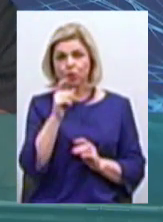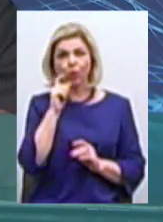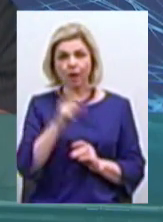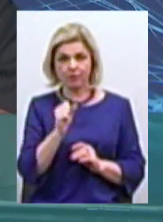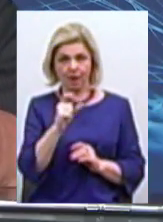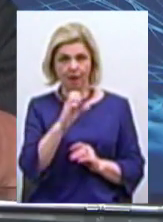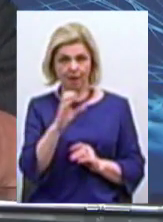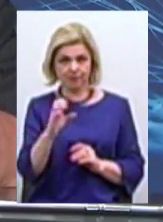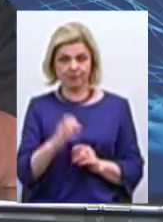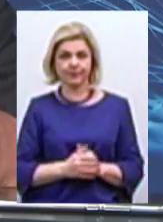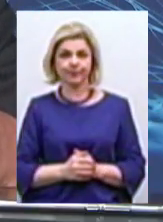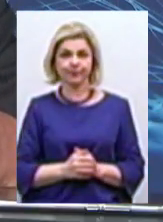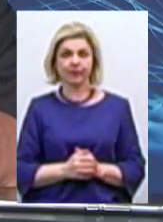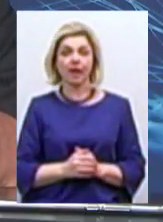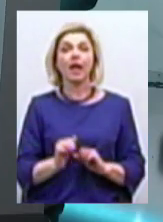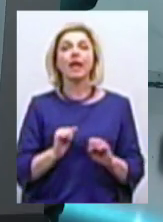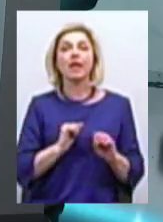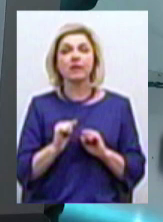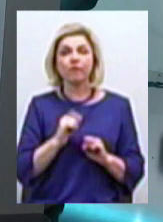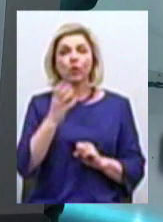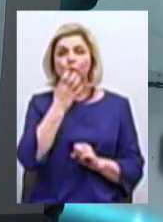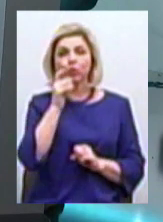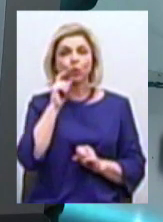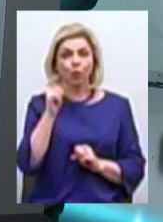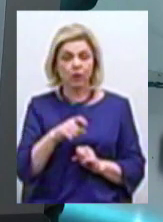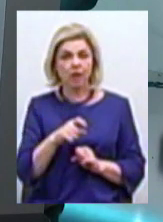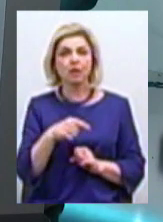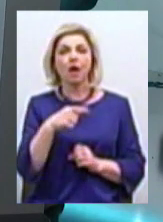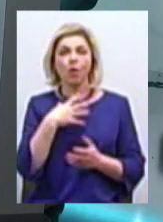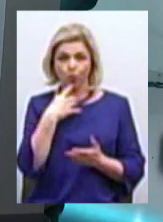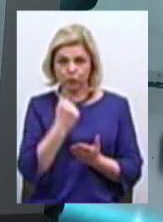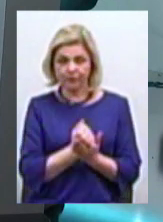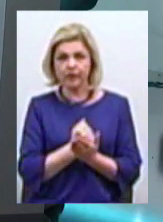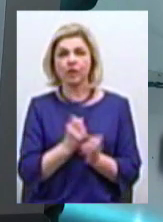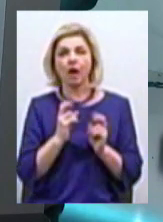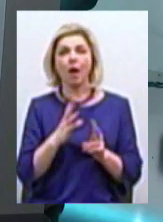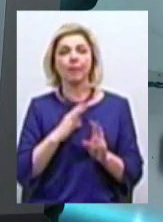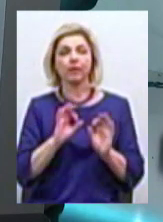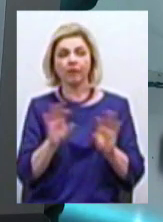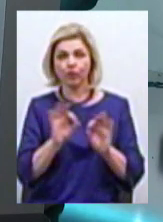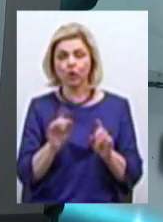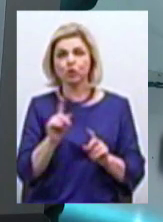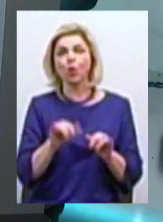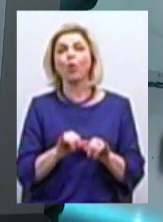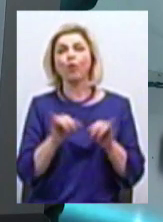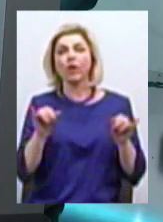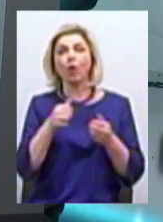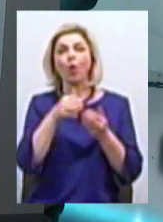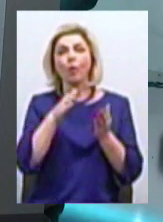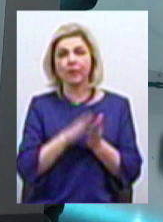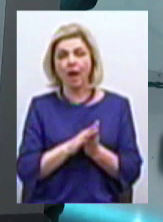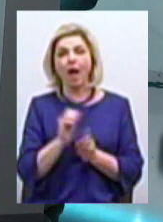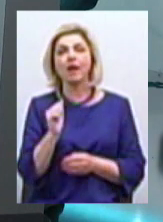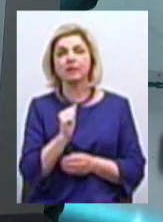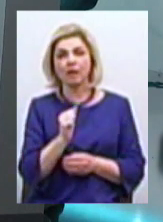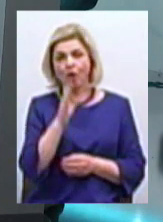станції. Керівництво Южноукраїнського енергокомплексу стверджує, як було сказано у відеоматеріалі, що збільшення обсягів